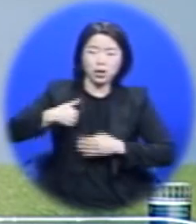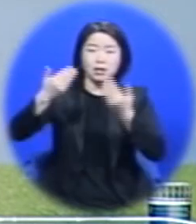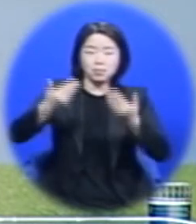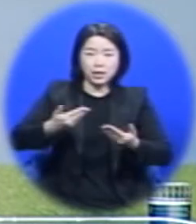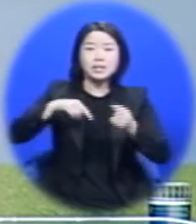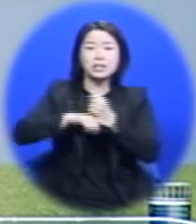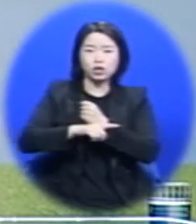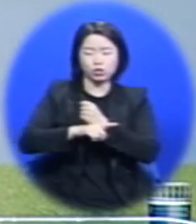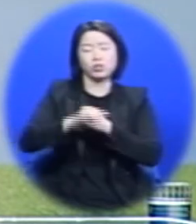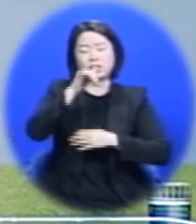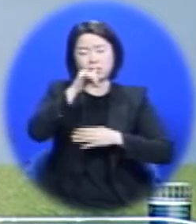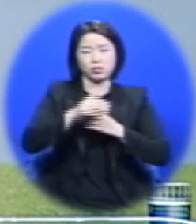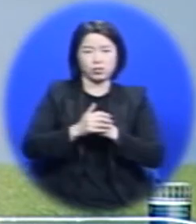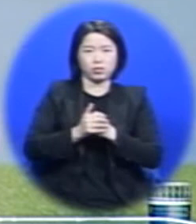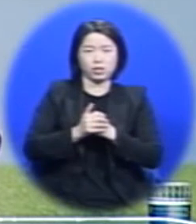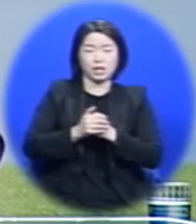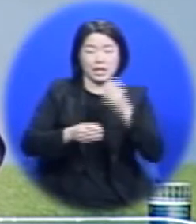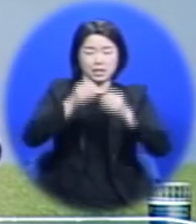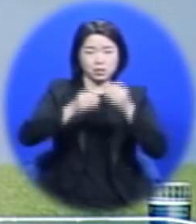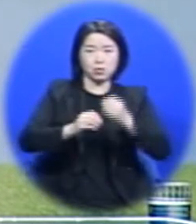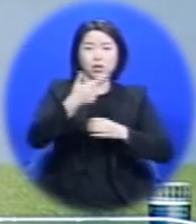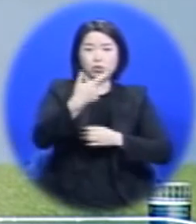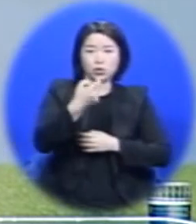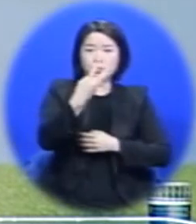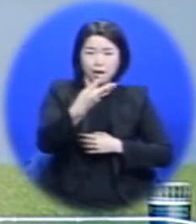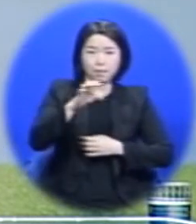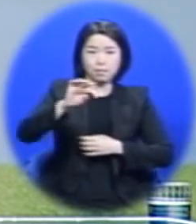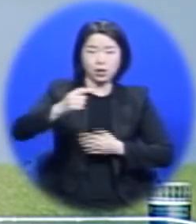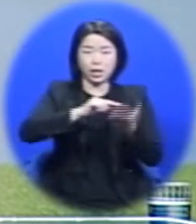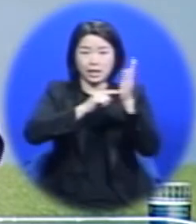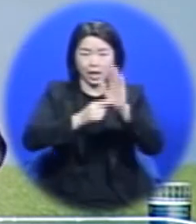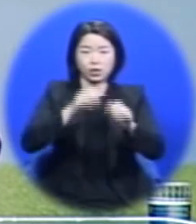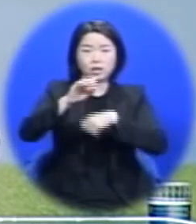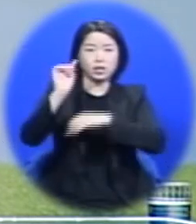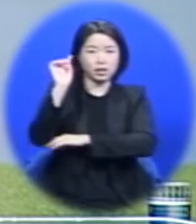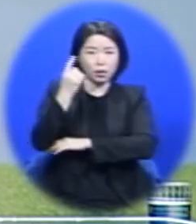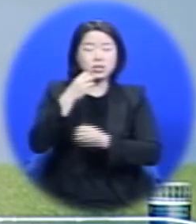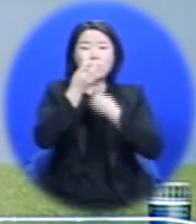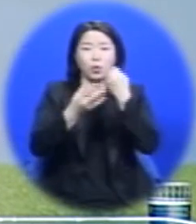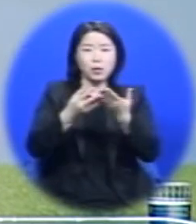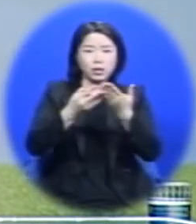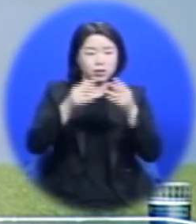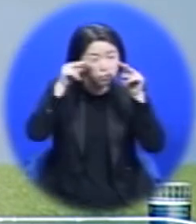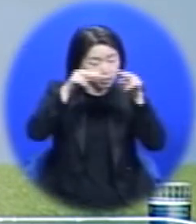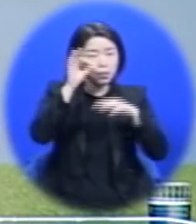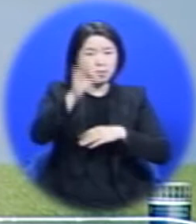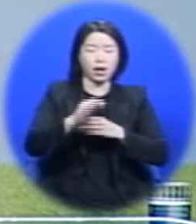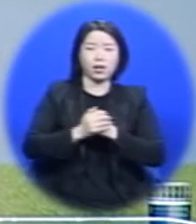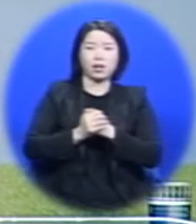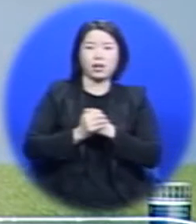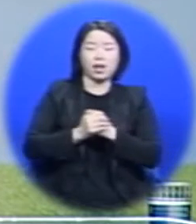까닭이 있습니다. 시편 63편에 나오는 다윗의 고백을 주목해 보면 좋겠습니다.